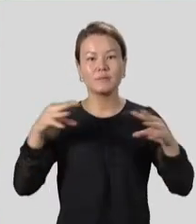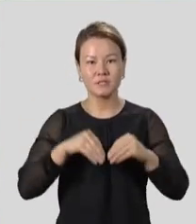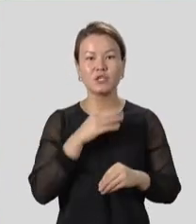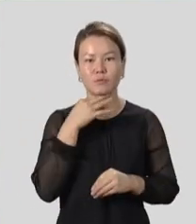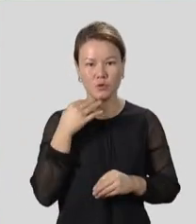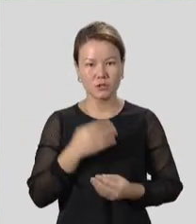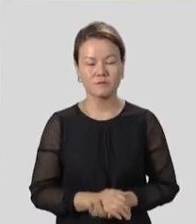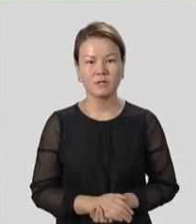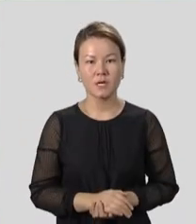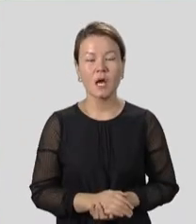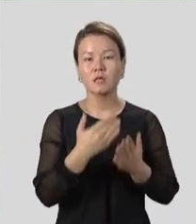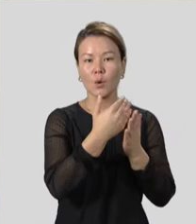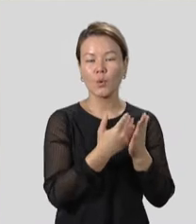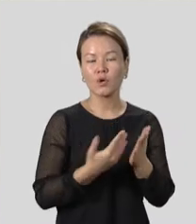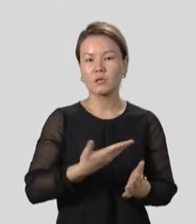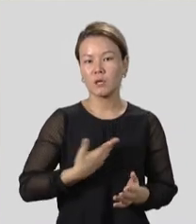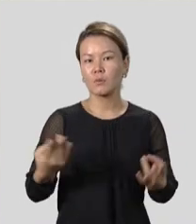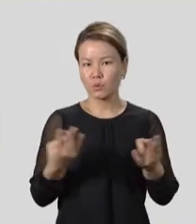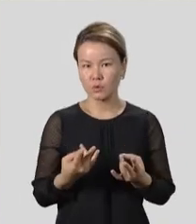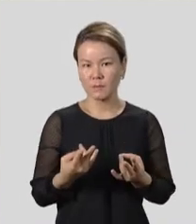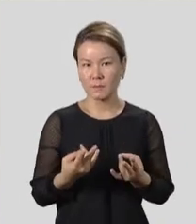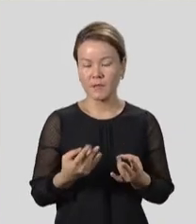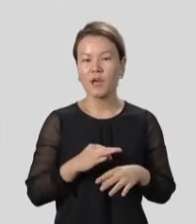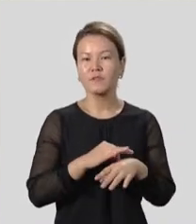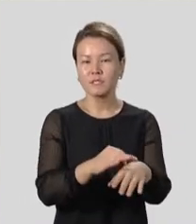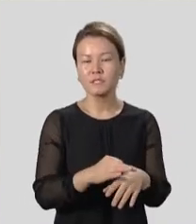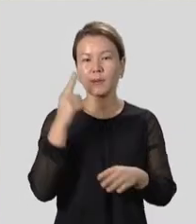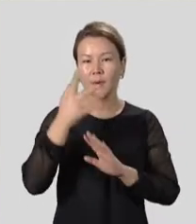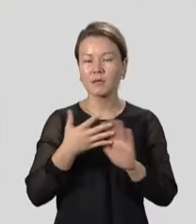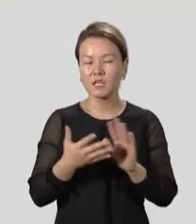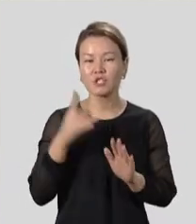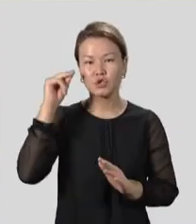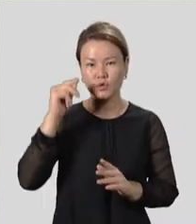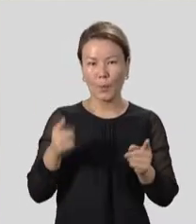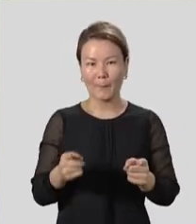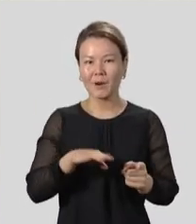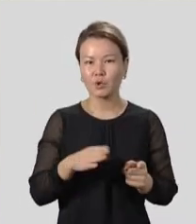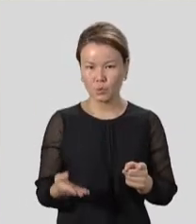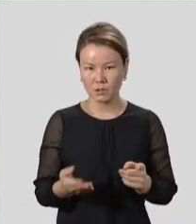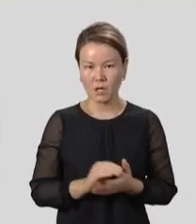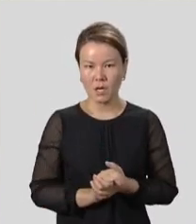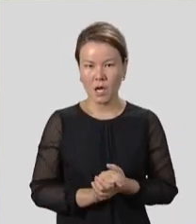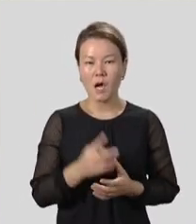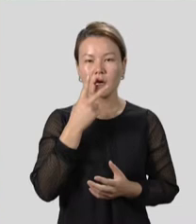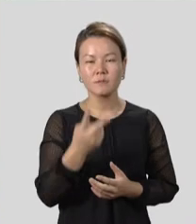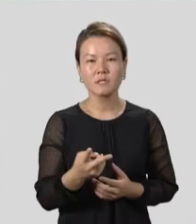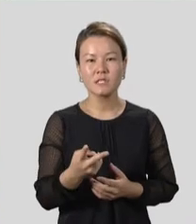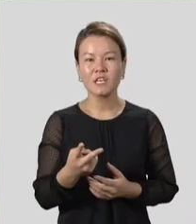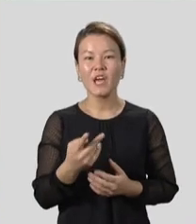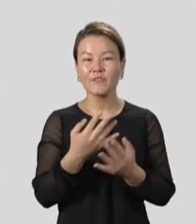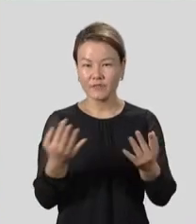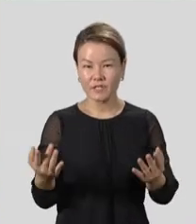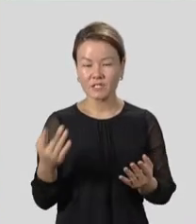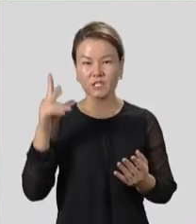объединение множеств. На уроке нам предстоит ввести понятие числового промежутка, рассмотреть